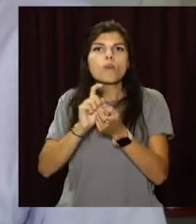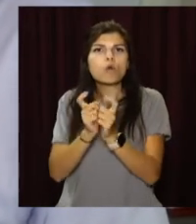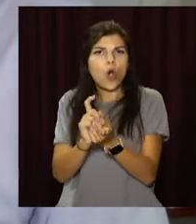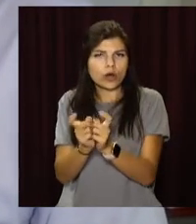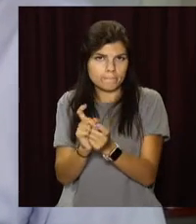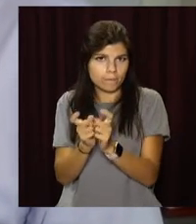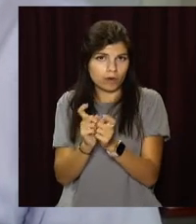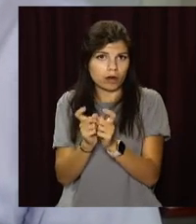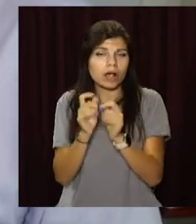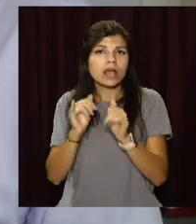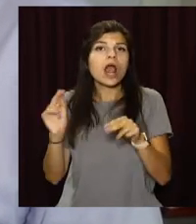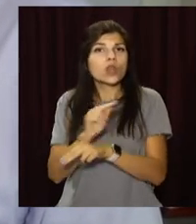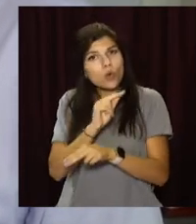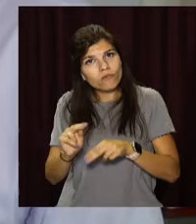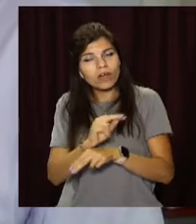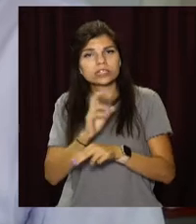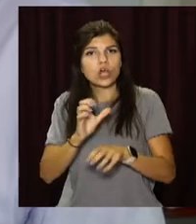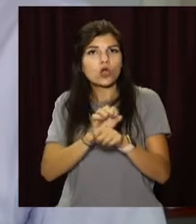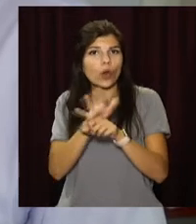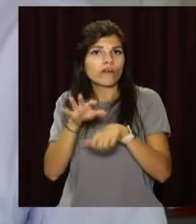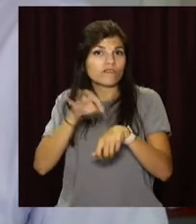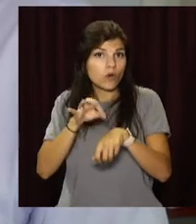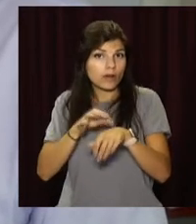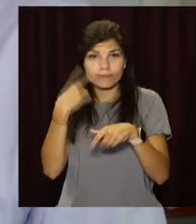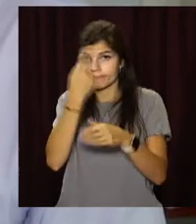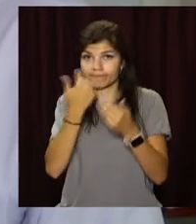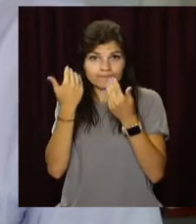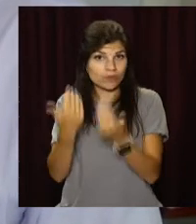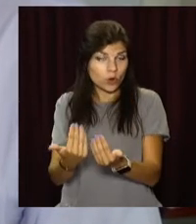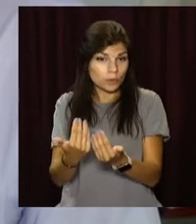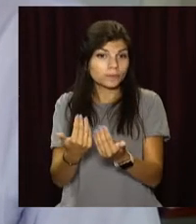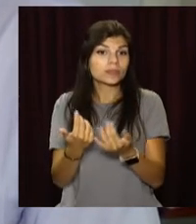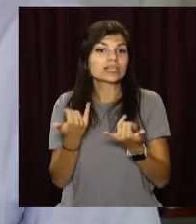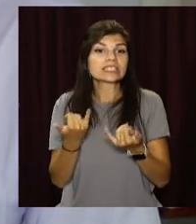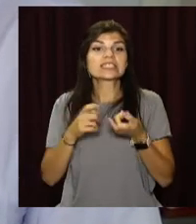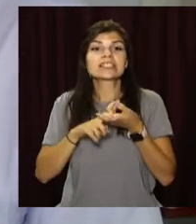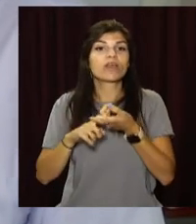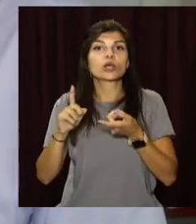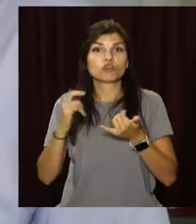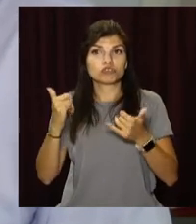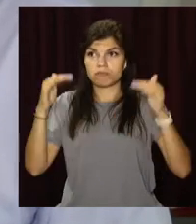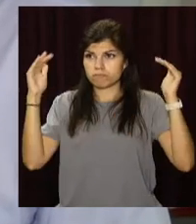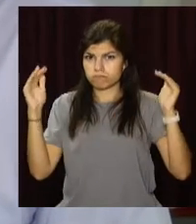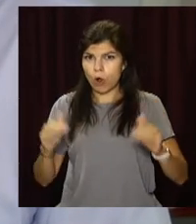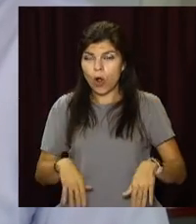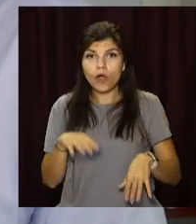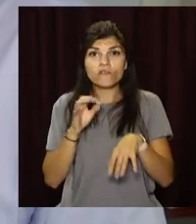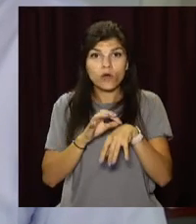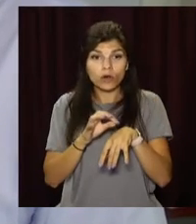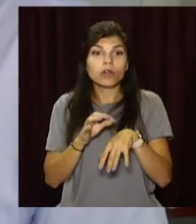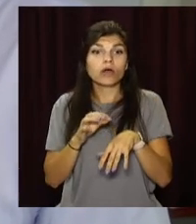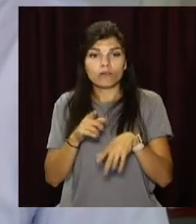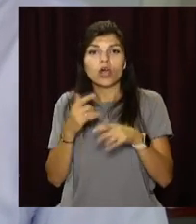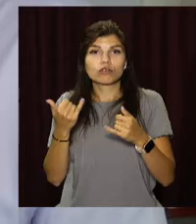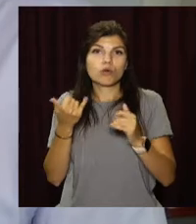боротьби для лікування пацієнтів з коронавірусною хворобою. Зараз, в зв'язку з значним зменшенням кількості хворих,